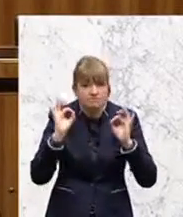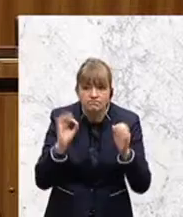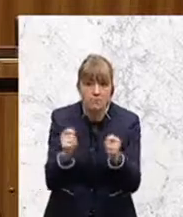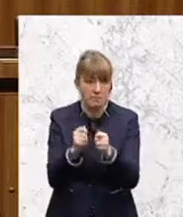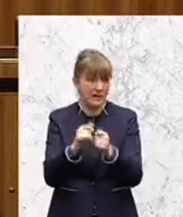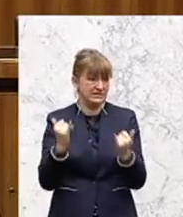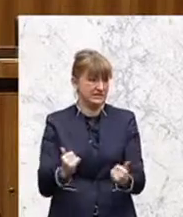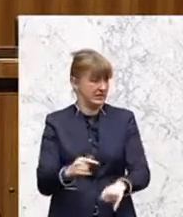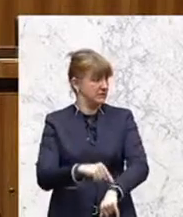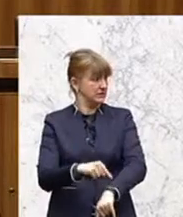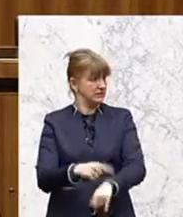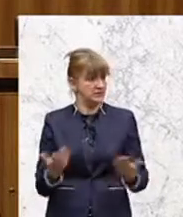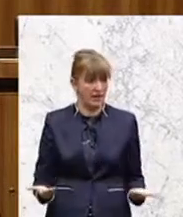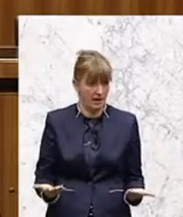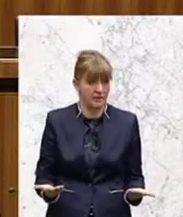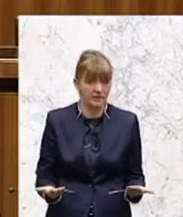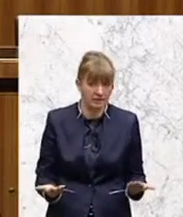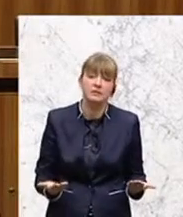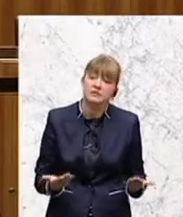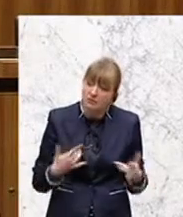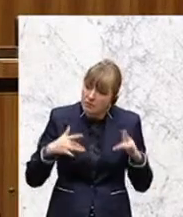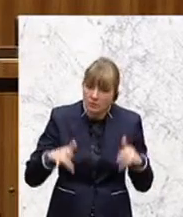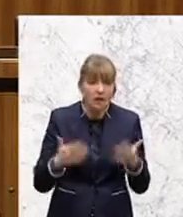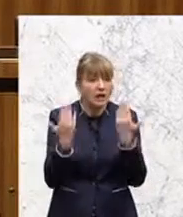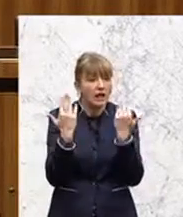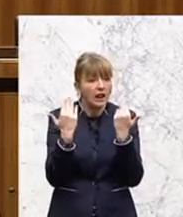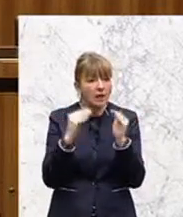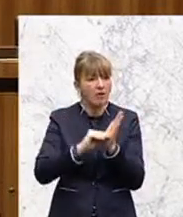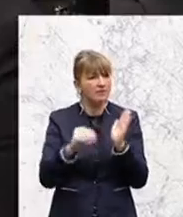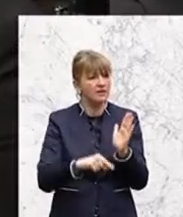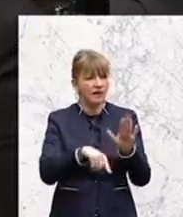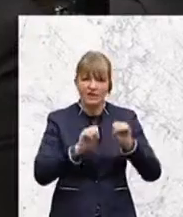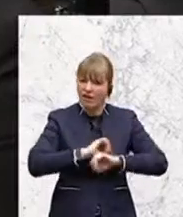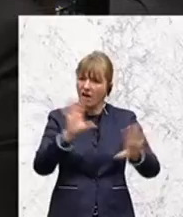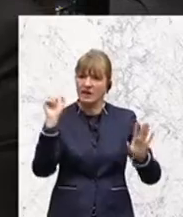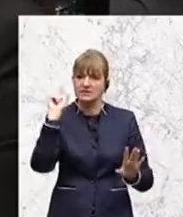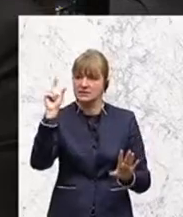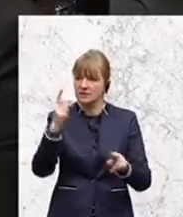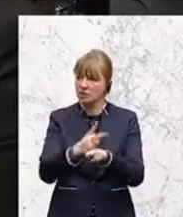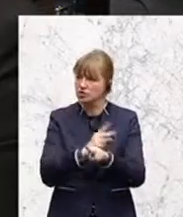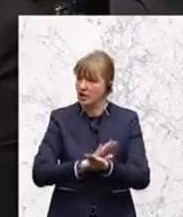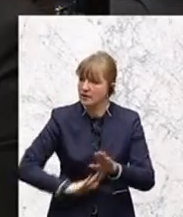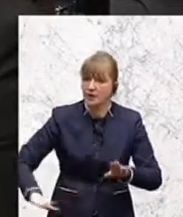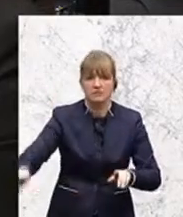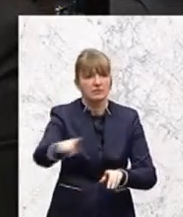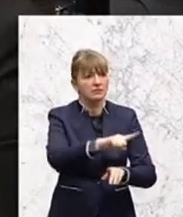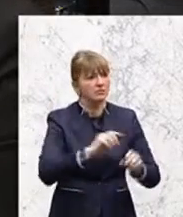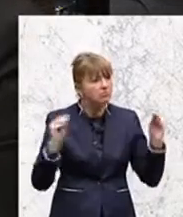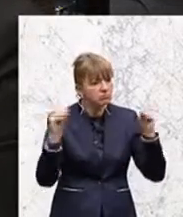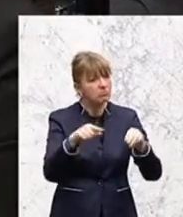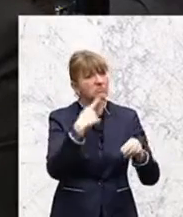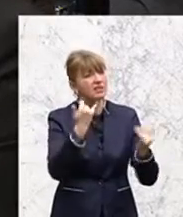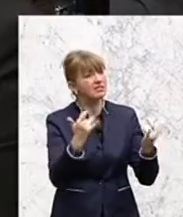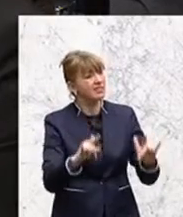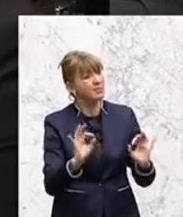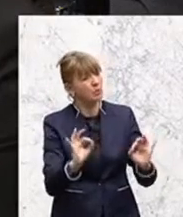Zeitpunkt vorfinden, wie wir ihn jetzt haben. Wir haben diesen Klimavertrag, ein klares Signal der Staatengemeinschaft. Wir haben einen niedrigen Ölpreis.